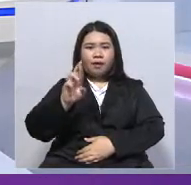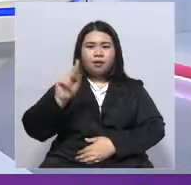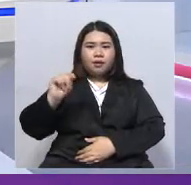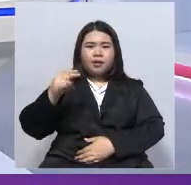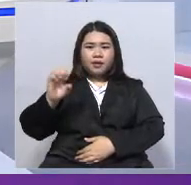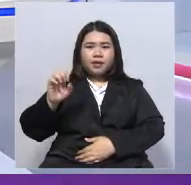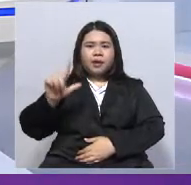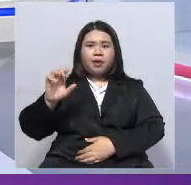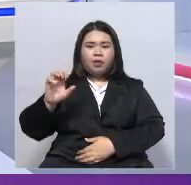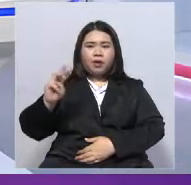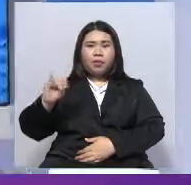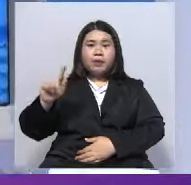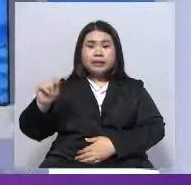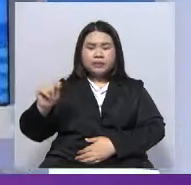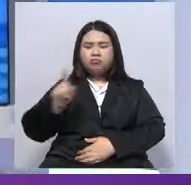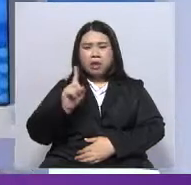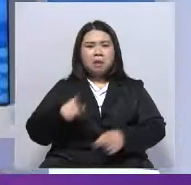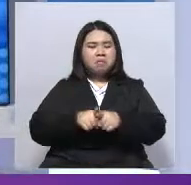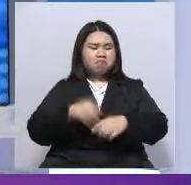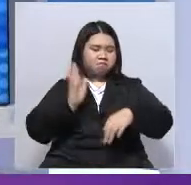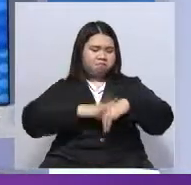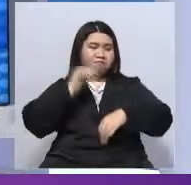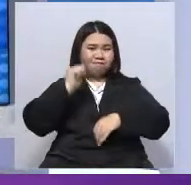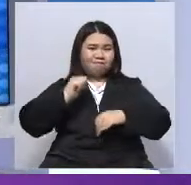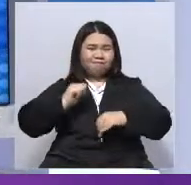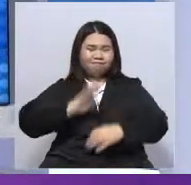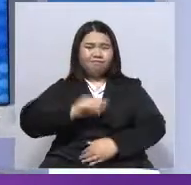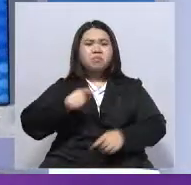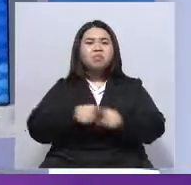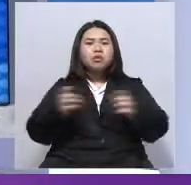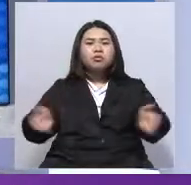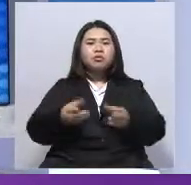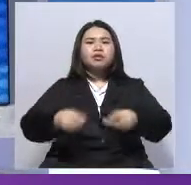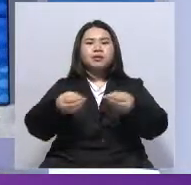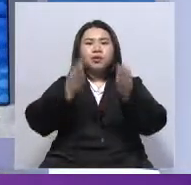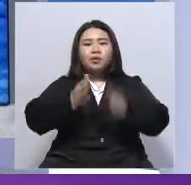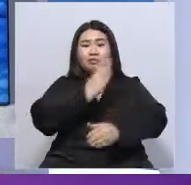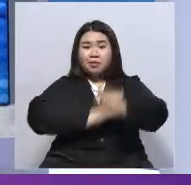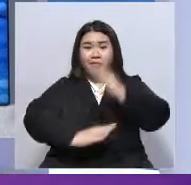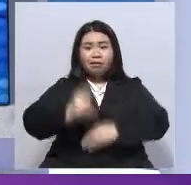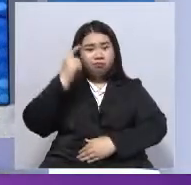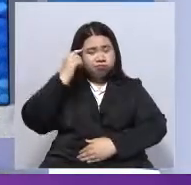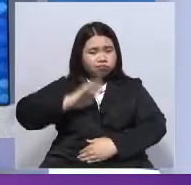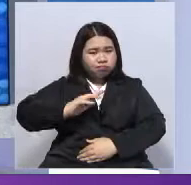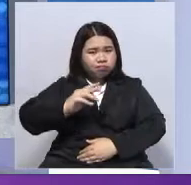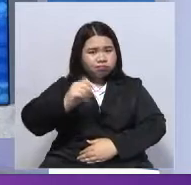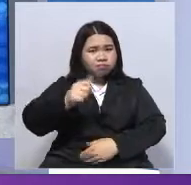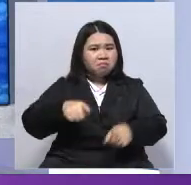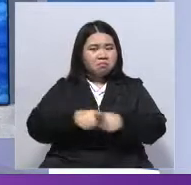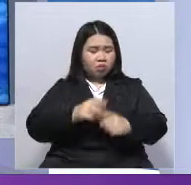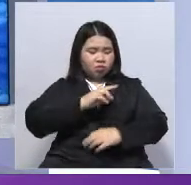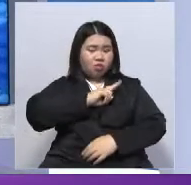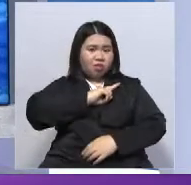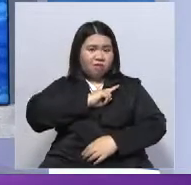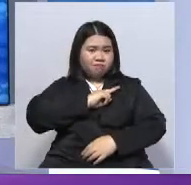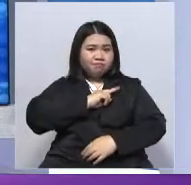ฏิบัติการทะลุพิกัดนะครับซึ่งเป็นรายการส่งเสริมและแสดงความสามารถของผู้พิการเพื่อเป็นแรงผลักดันให้ผู้พิการเห็นคุณค่